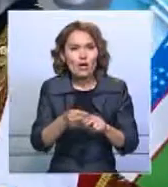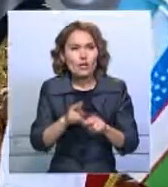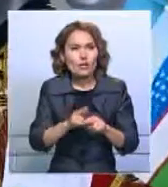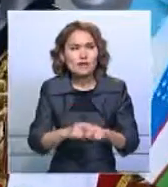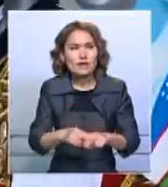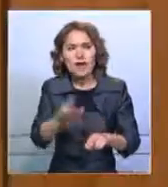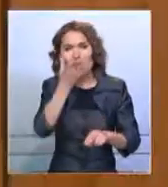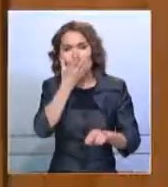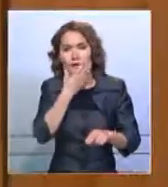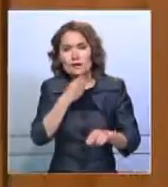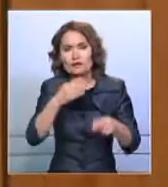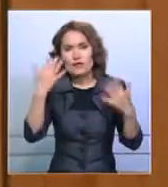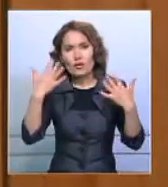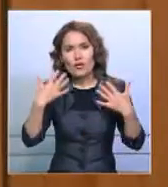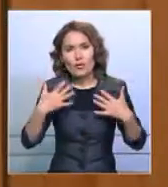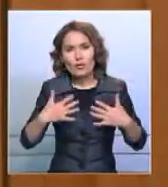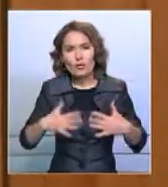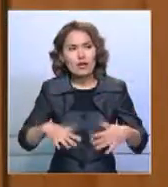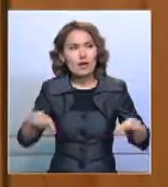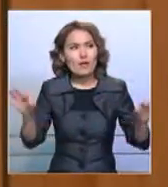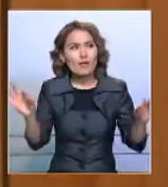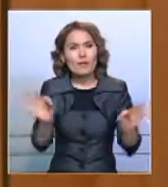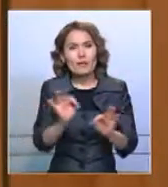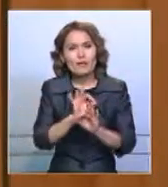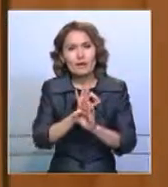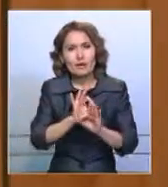киімге ауыстырады. Манаураған